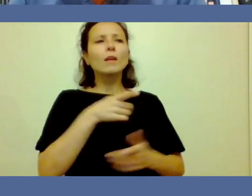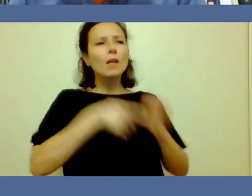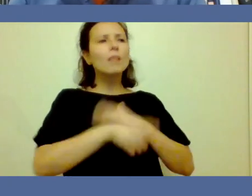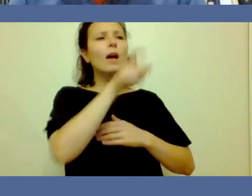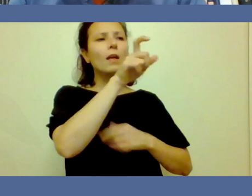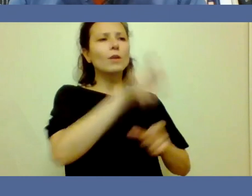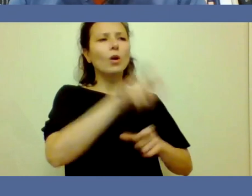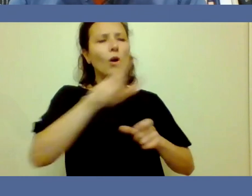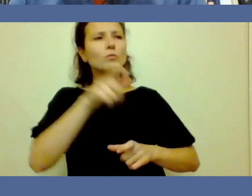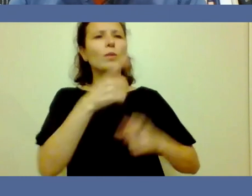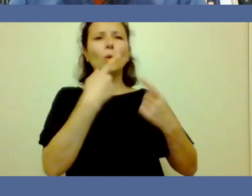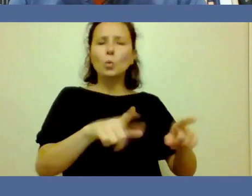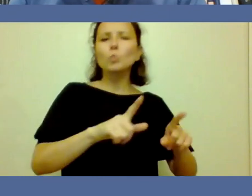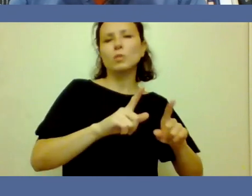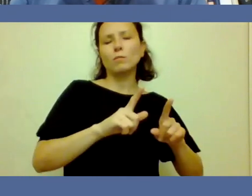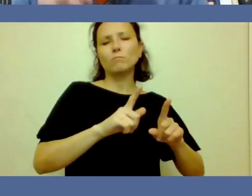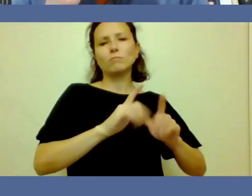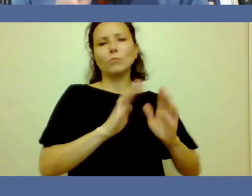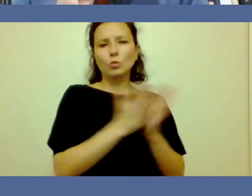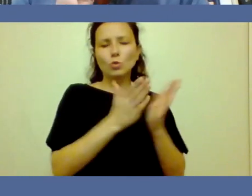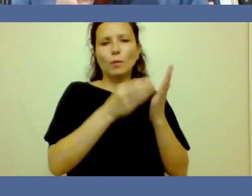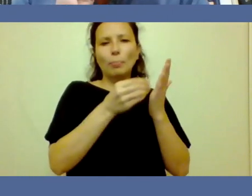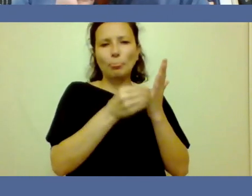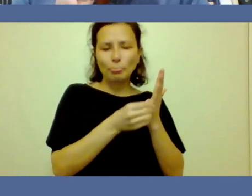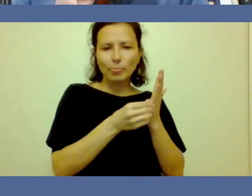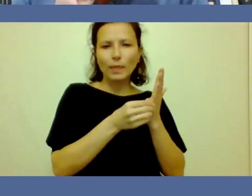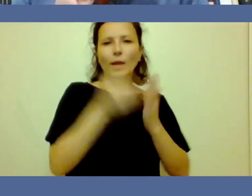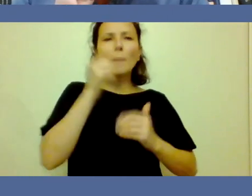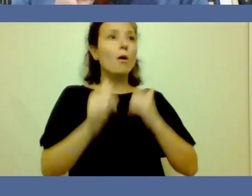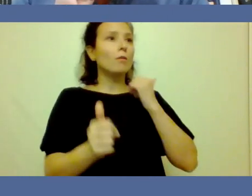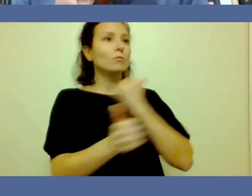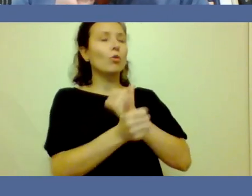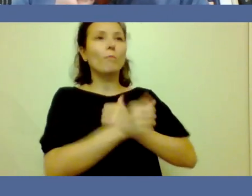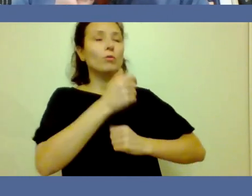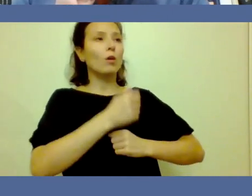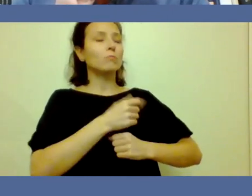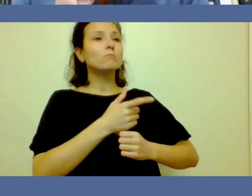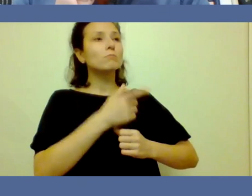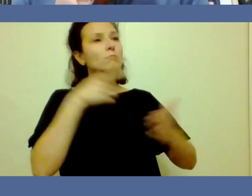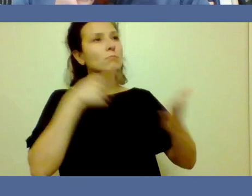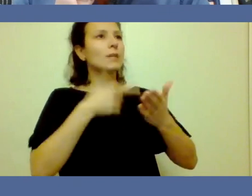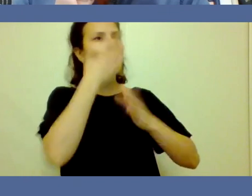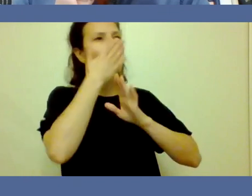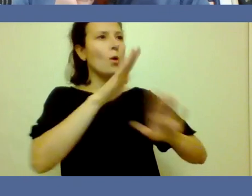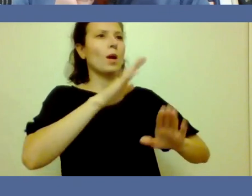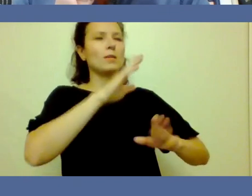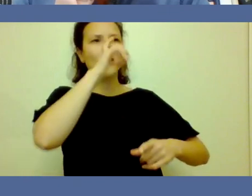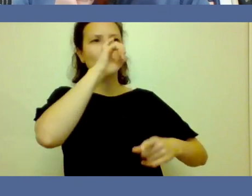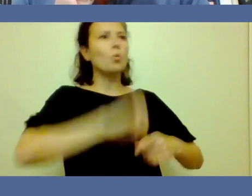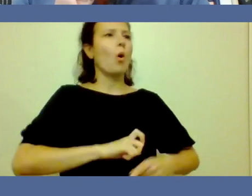z założenia, że dokument ma na celu znokautować czytelnika. Znaczy pokazać to zło, bo zajmuje się